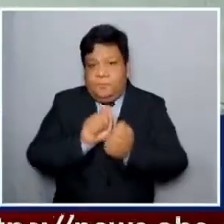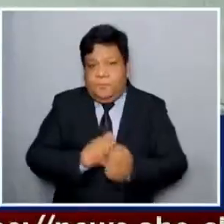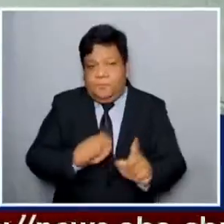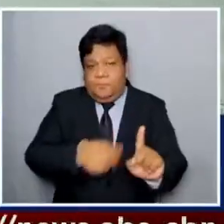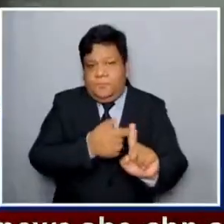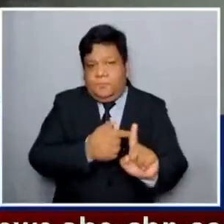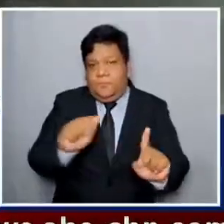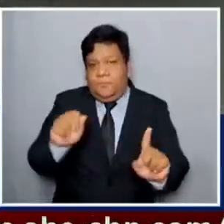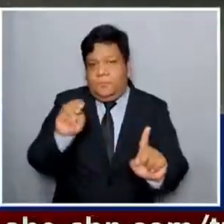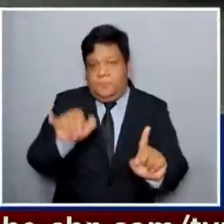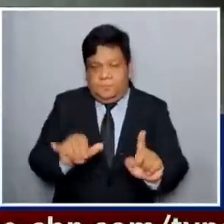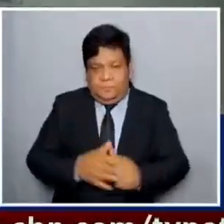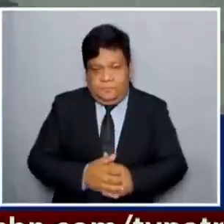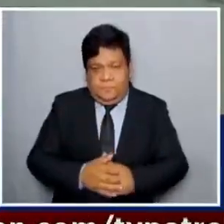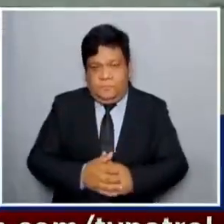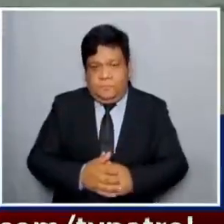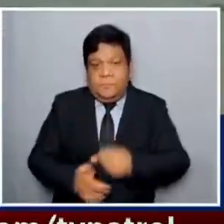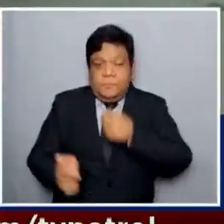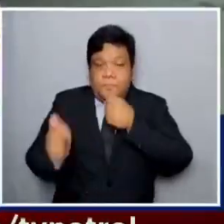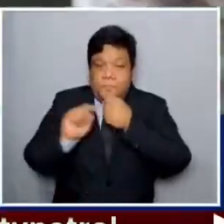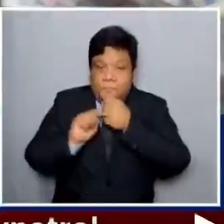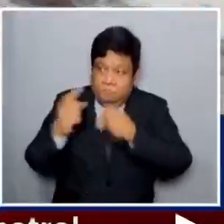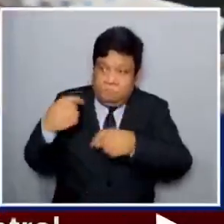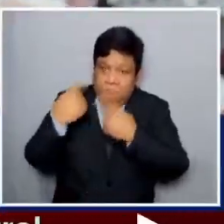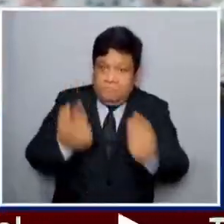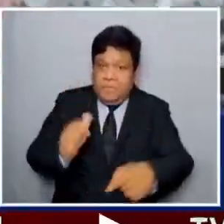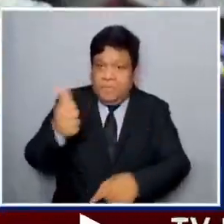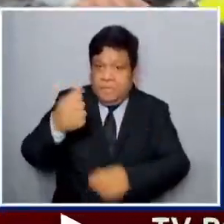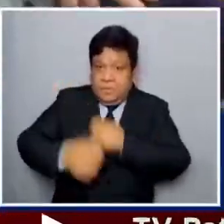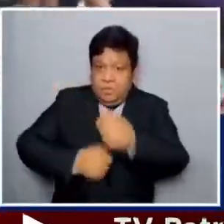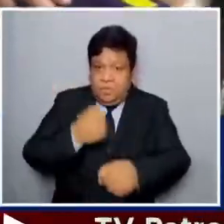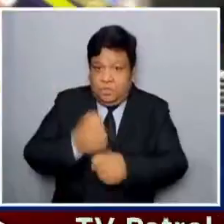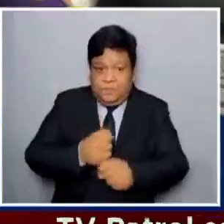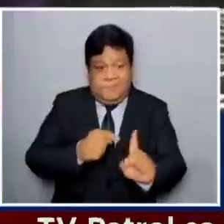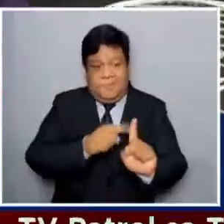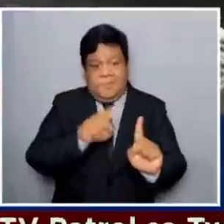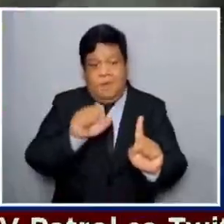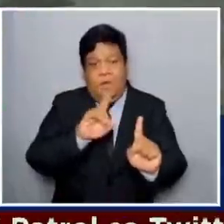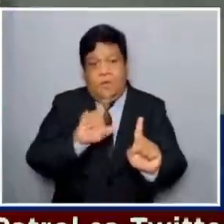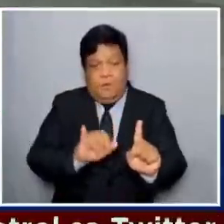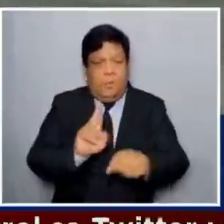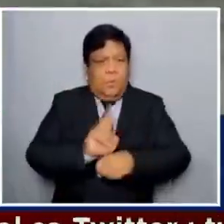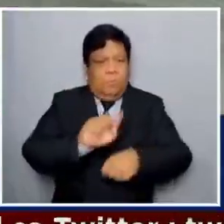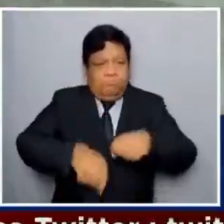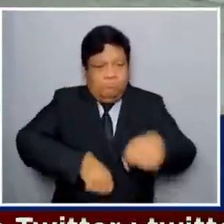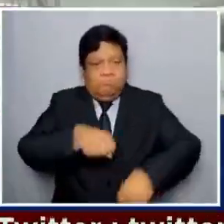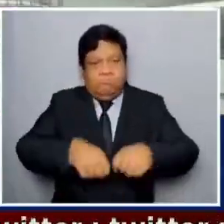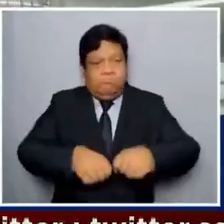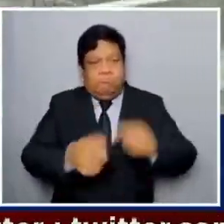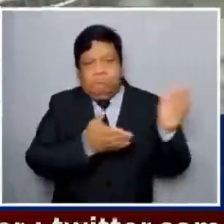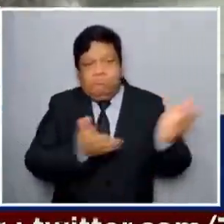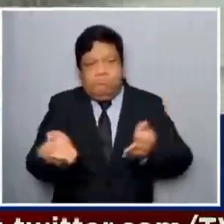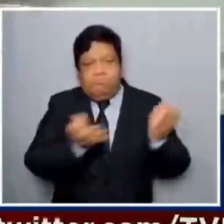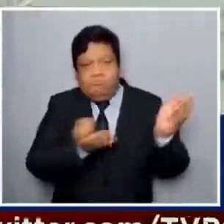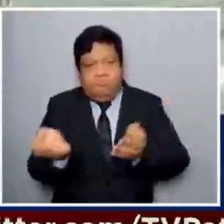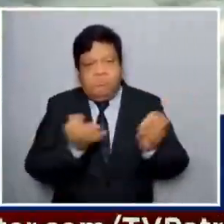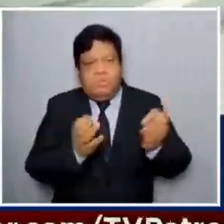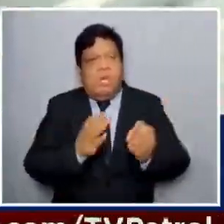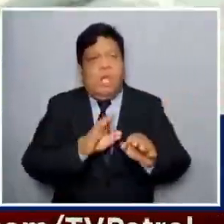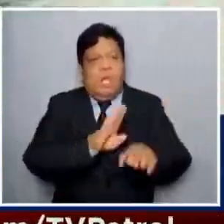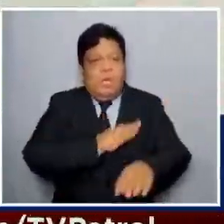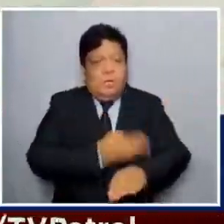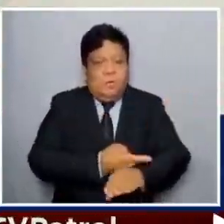Halos isang dekada nang gumagamit ng bisikleta si Zaldi sa paghatid sundo sa kanyang mga anak. Nagsimula siya sa regular na